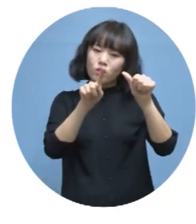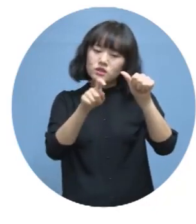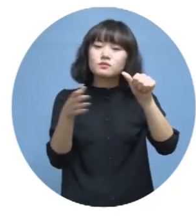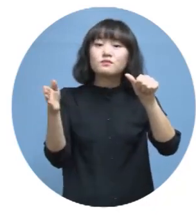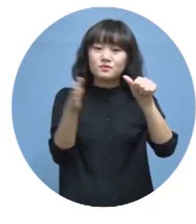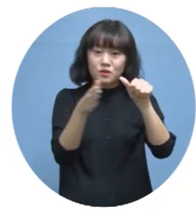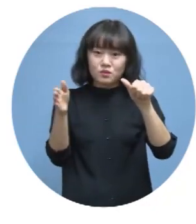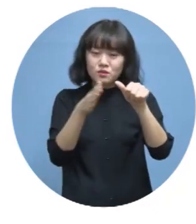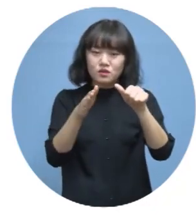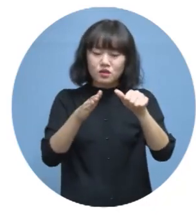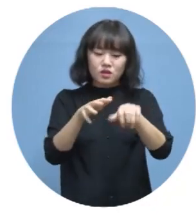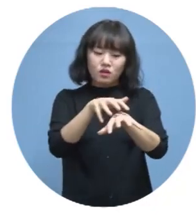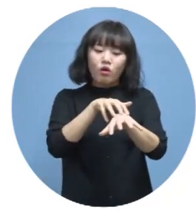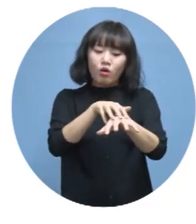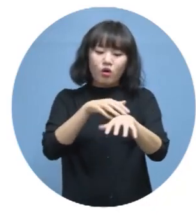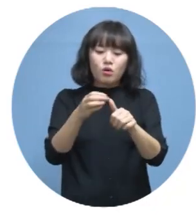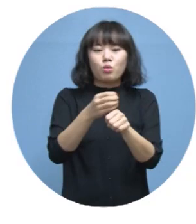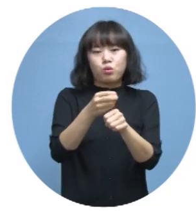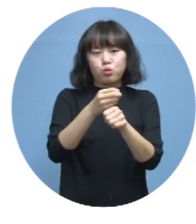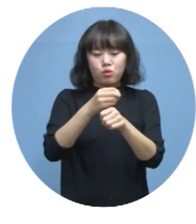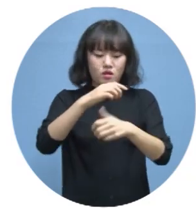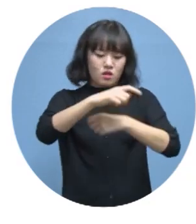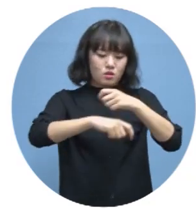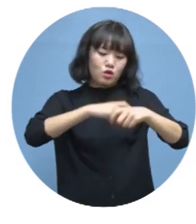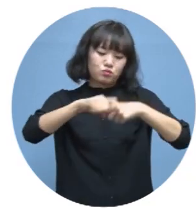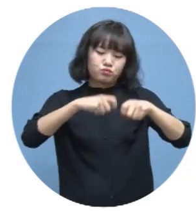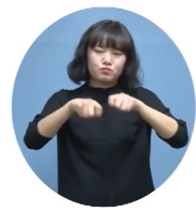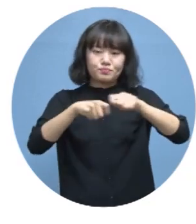10cm 위쪽에 헝겊으로 느슨하게 묶어야 합니다.